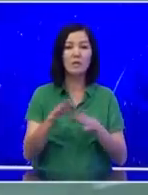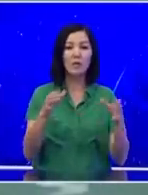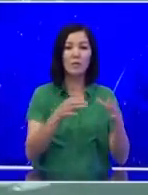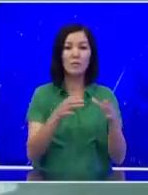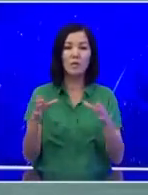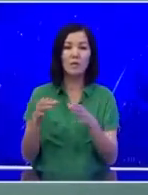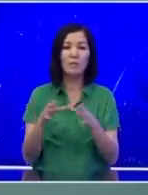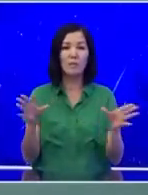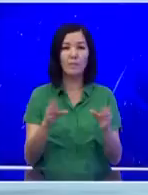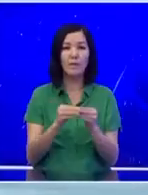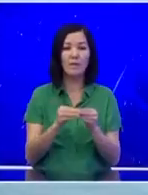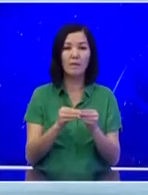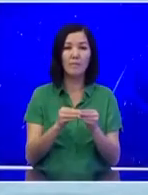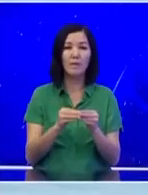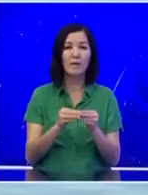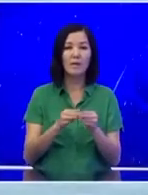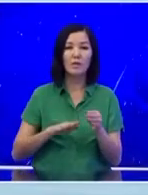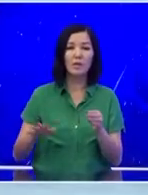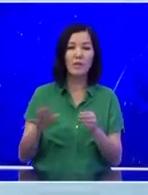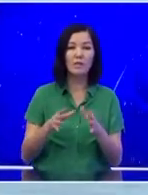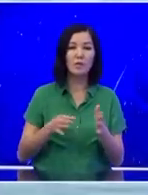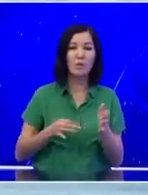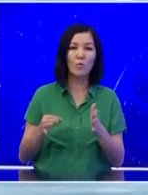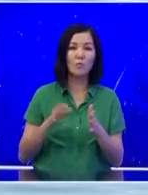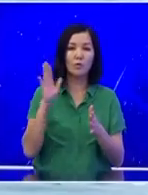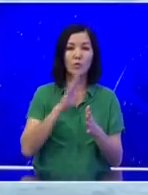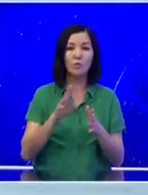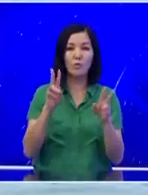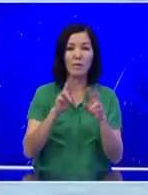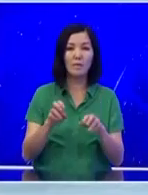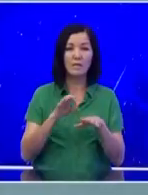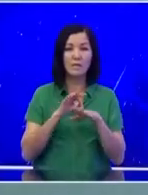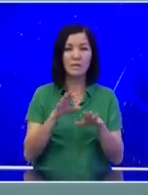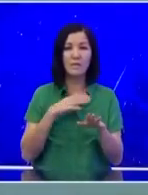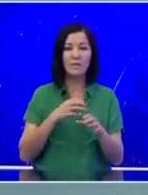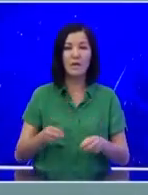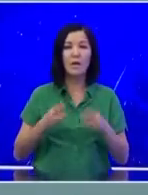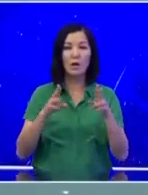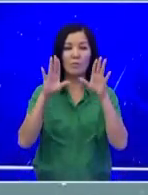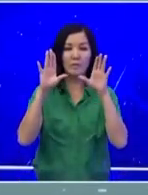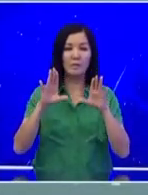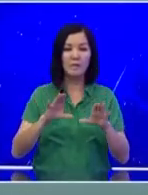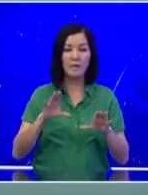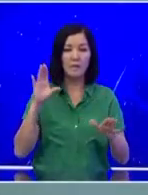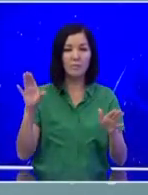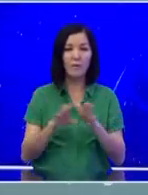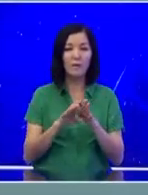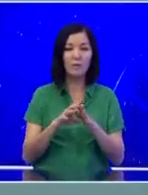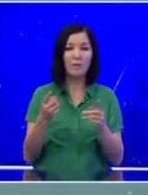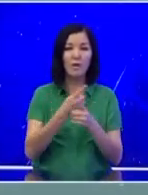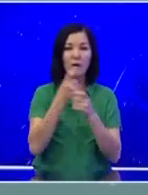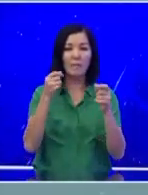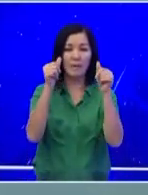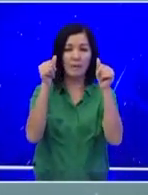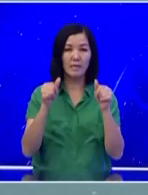органдармен бірлесіп, коммуналдық жағажайларда облыстағы су айдындарын тексерді. Қауіпсіздік ережелерін сақтау туралы ақпараттық